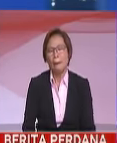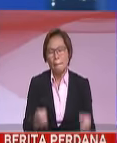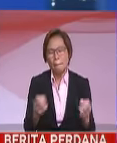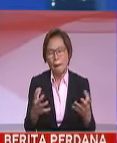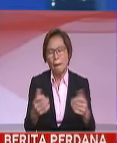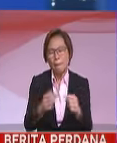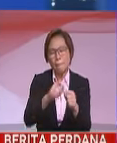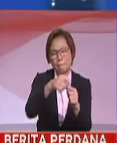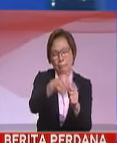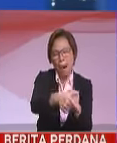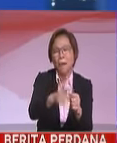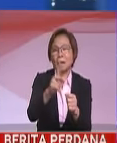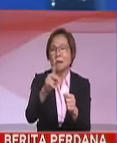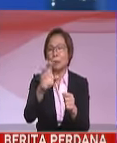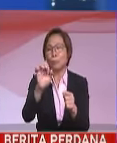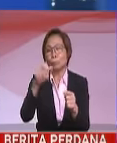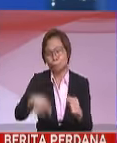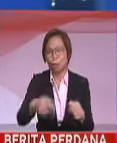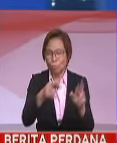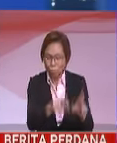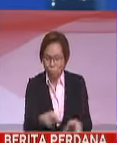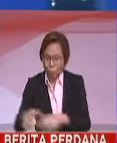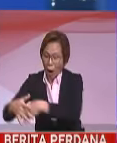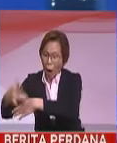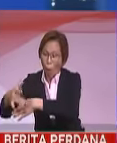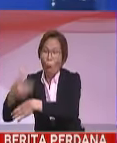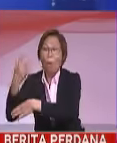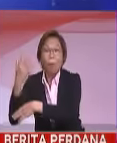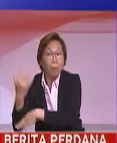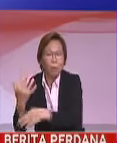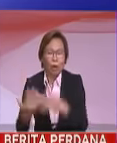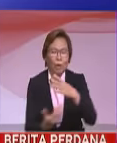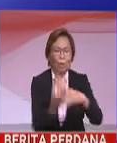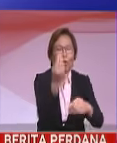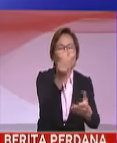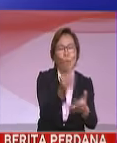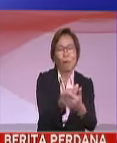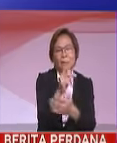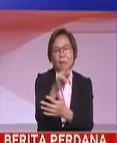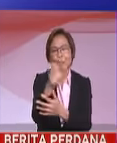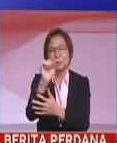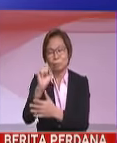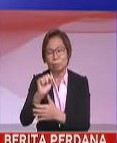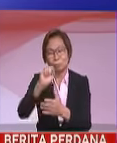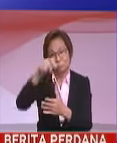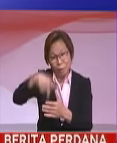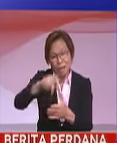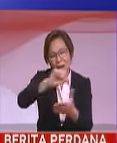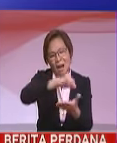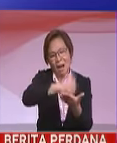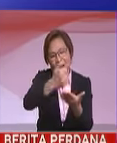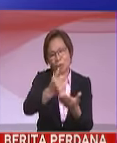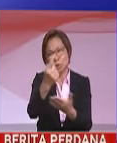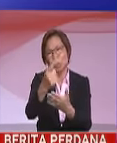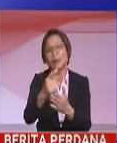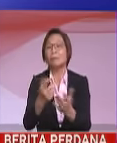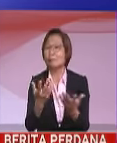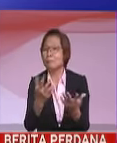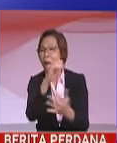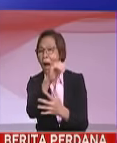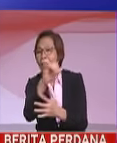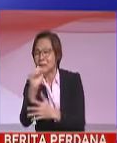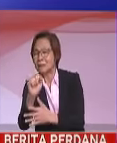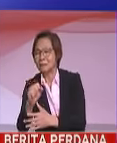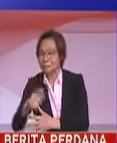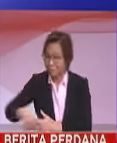Kebanyakan pencarum sudah mula membuat perancangan awal untuk pengeluaran KWSP akaun 1 melalui iSinar.